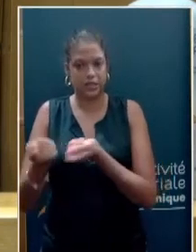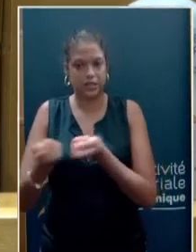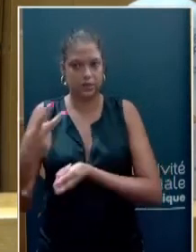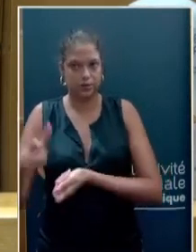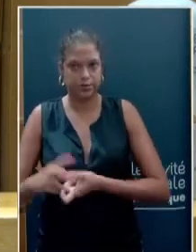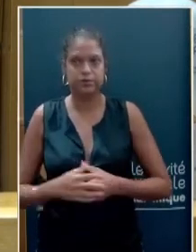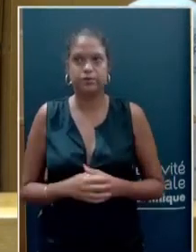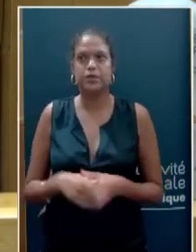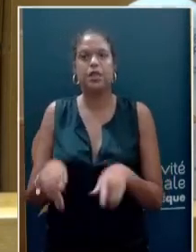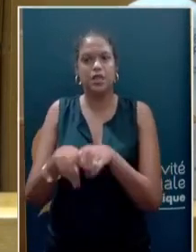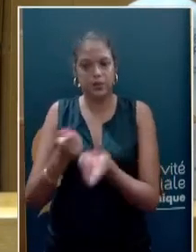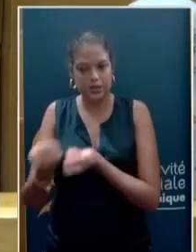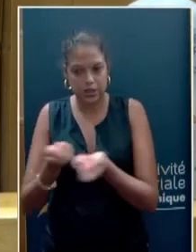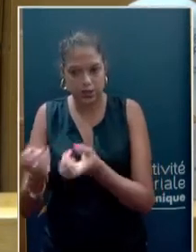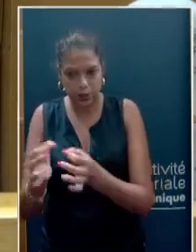temps.